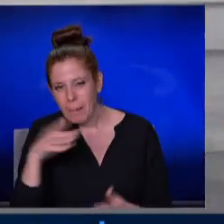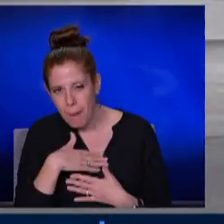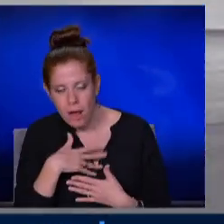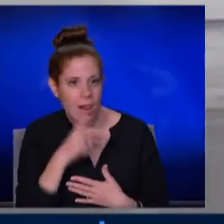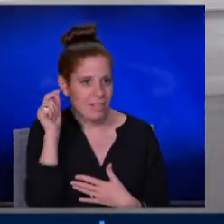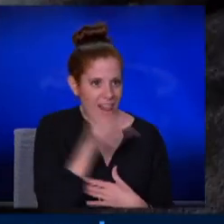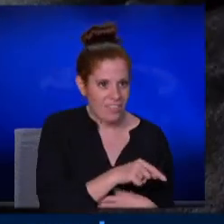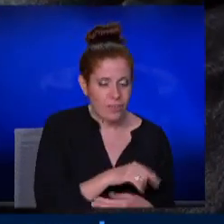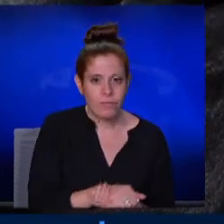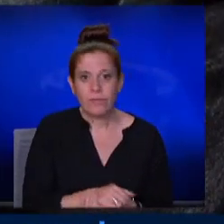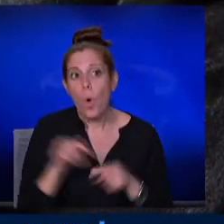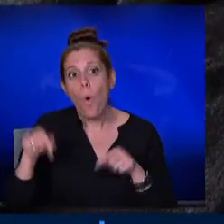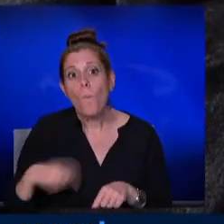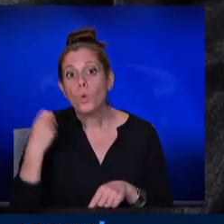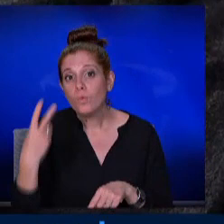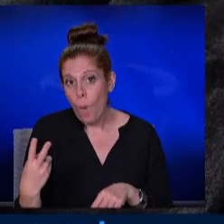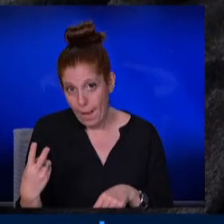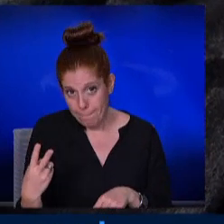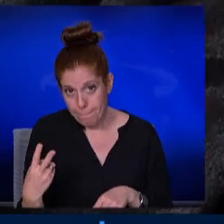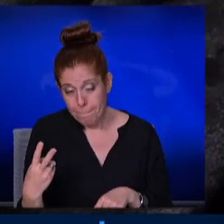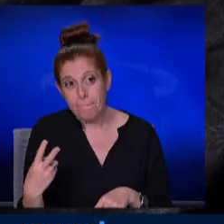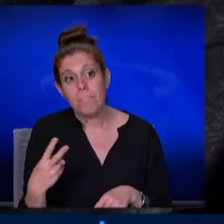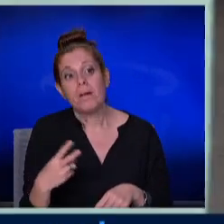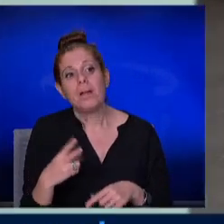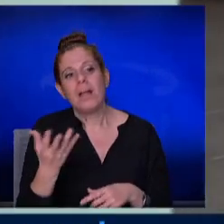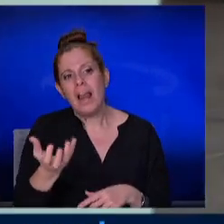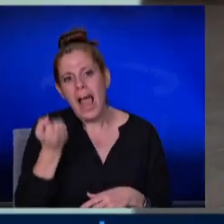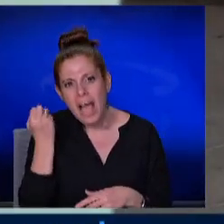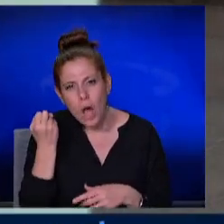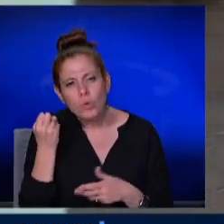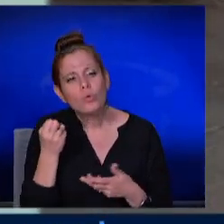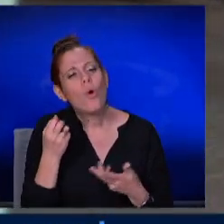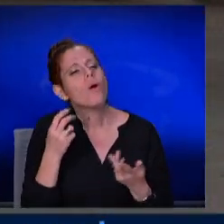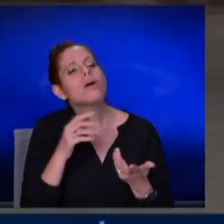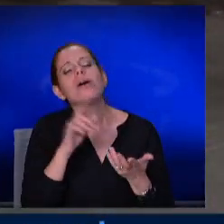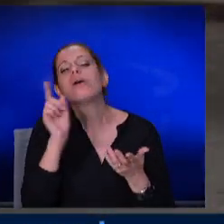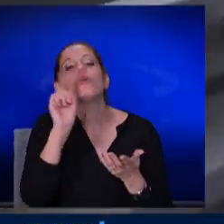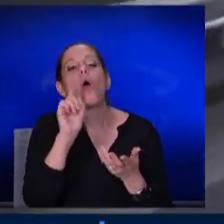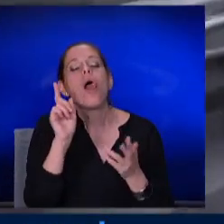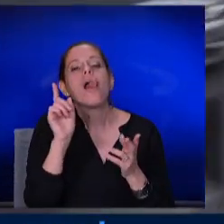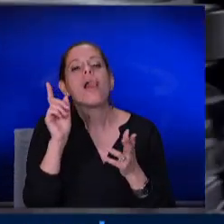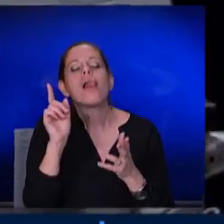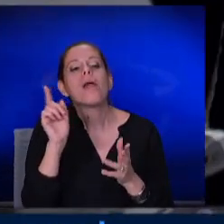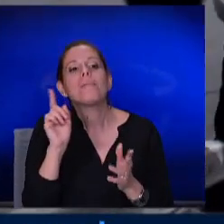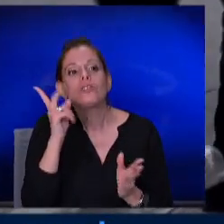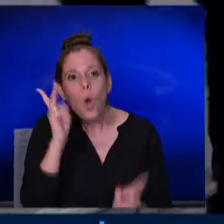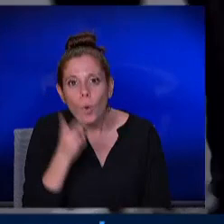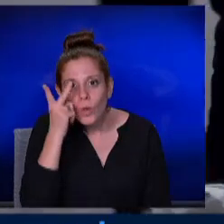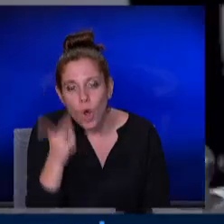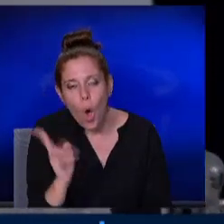פה שבועיים. לקחתי אותו לכל כל מי